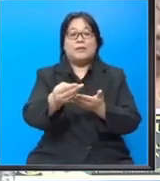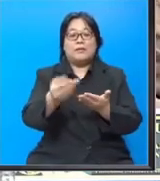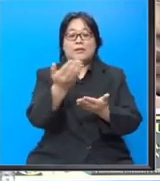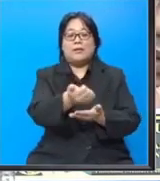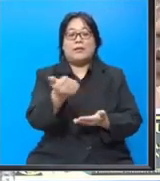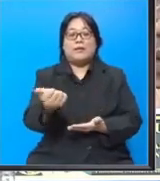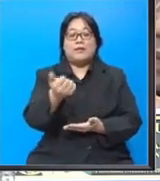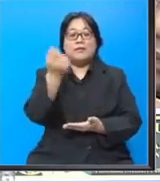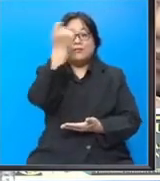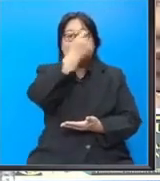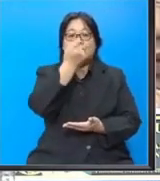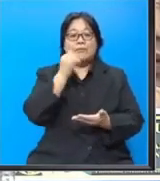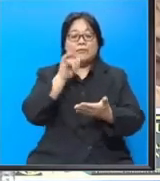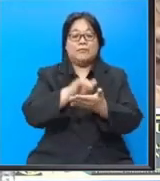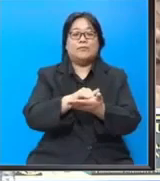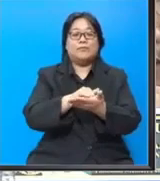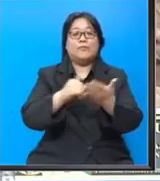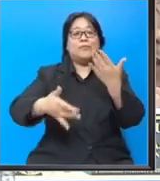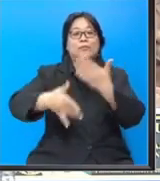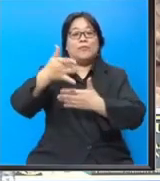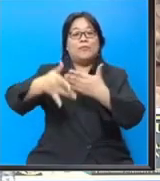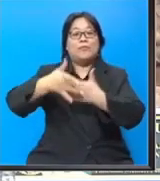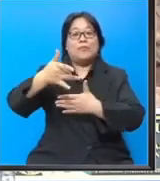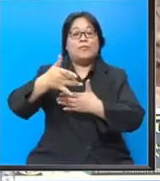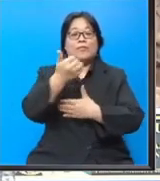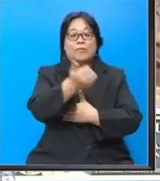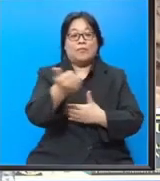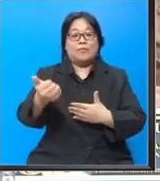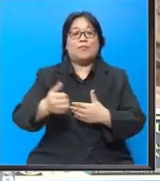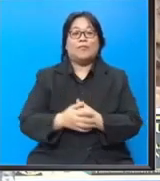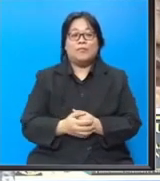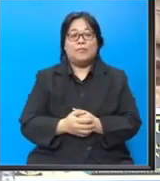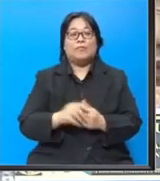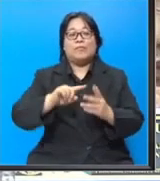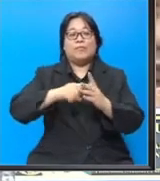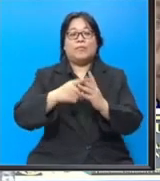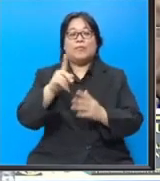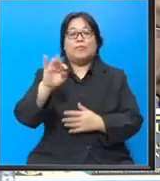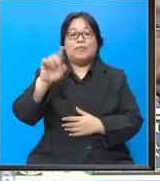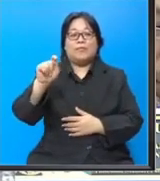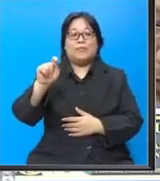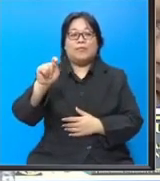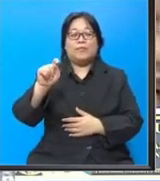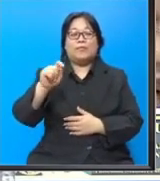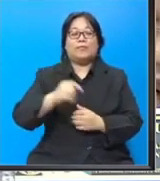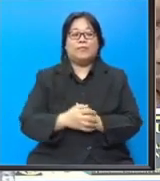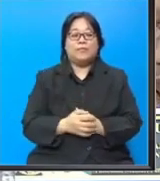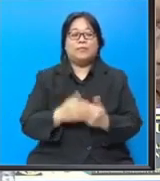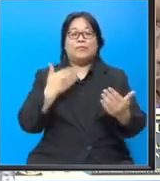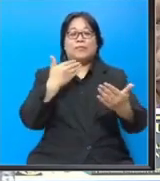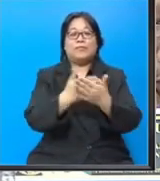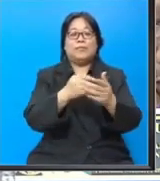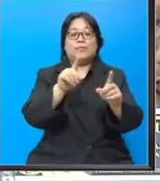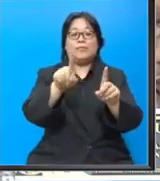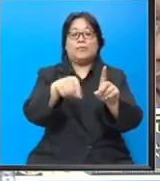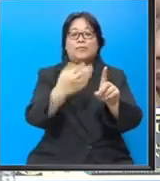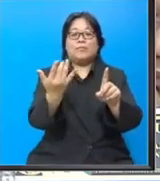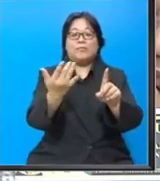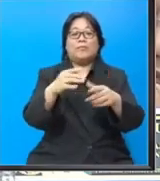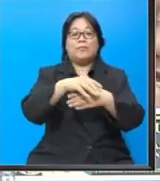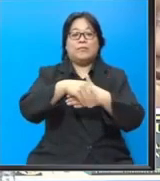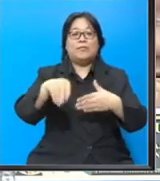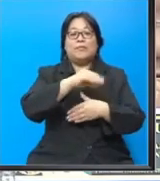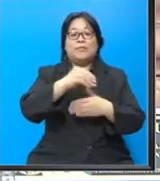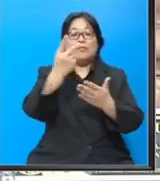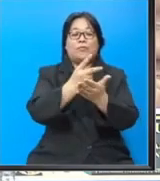itu permulaan awal rawatan PNY peralatan awal sateki Michael sehingga 1000g Begitu